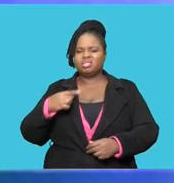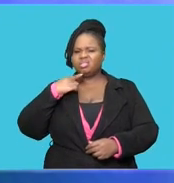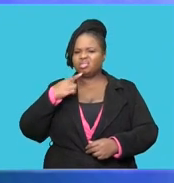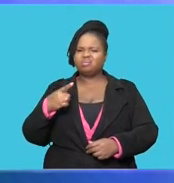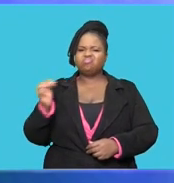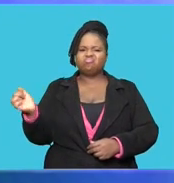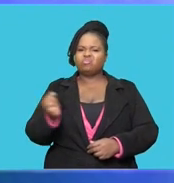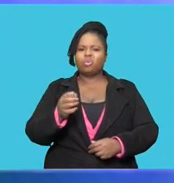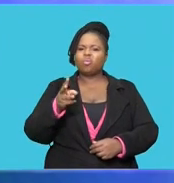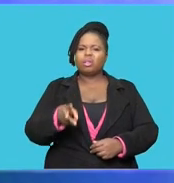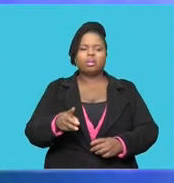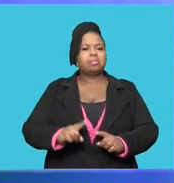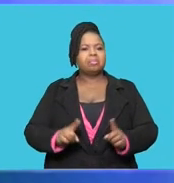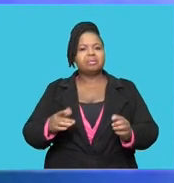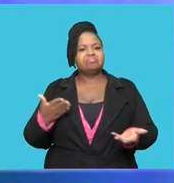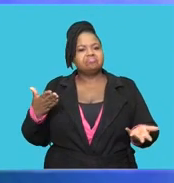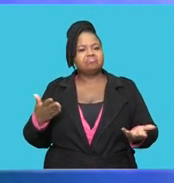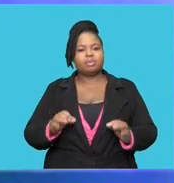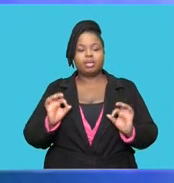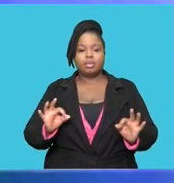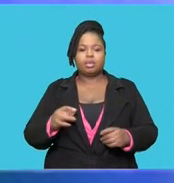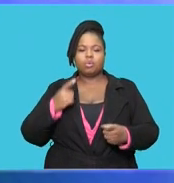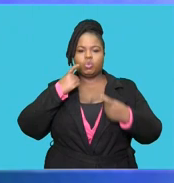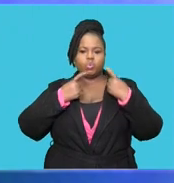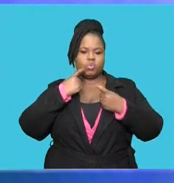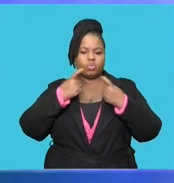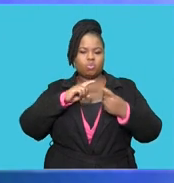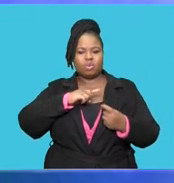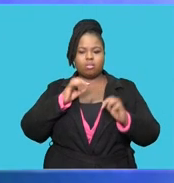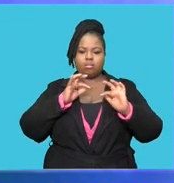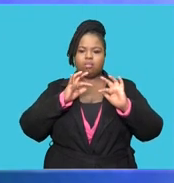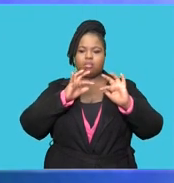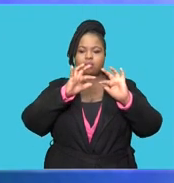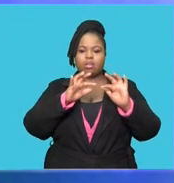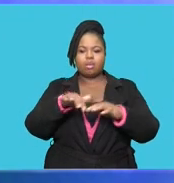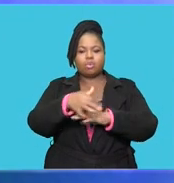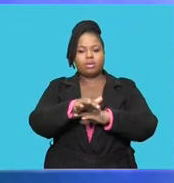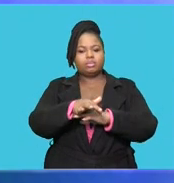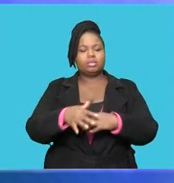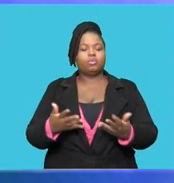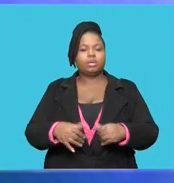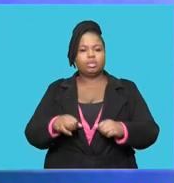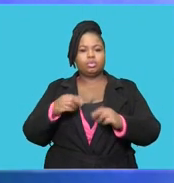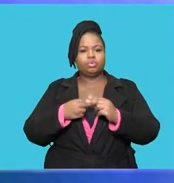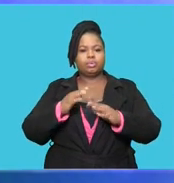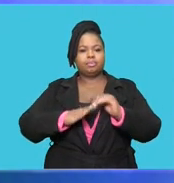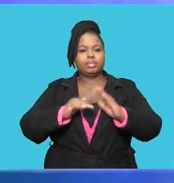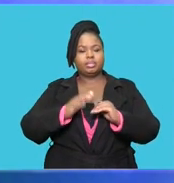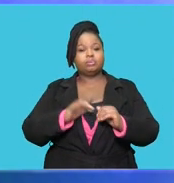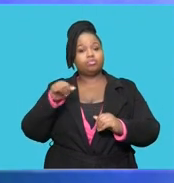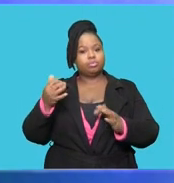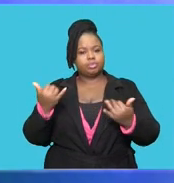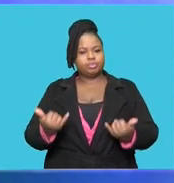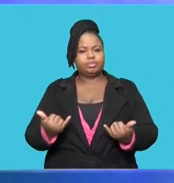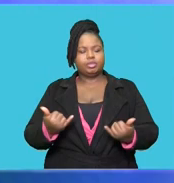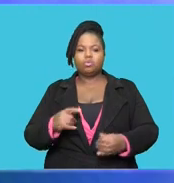ngokubaqesha phantsi kwale nkqubo. Ukubethelela amazwi abo, aba basebenzi babambe uqhankqalazo ngaphandle kwendlu yowiso-mthetho yephondo eGoli kwangoko